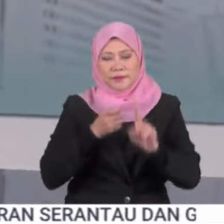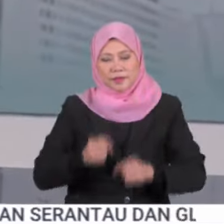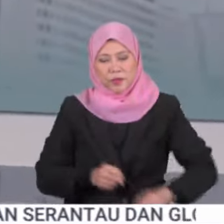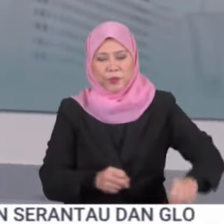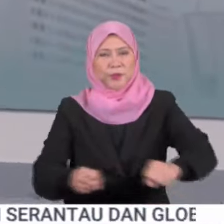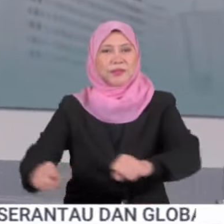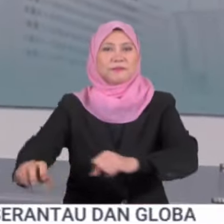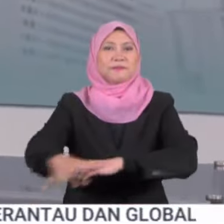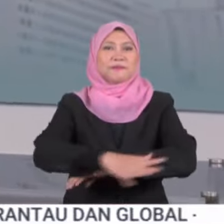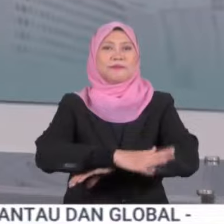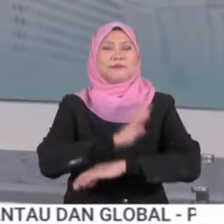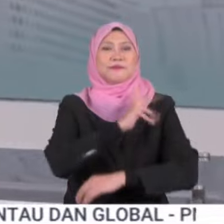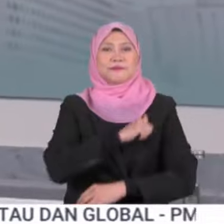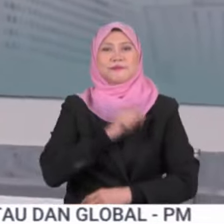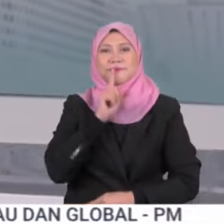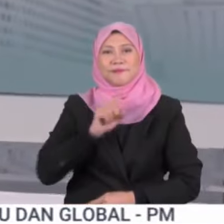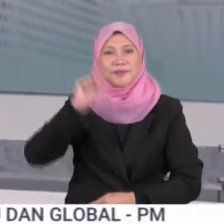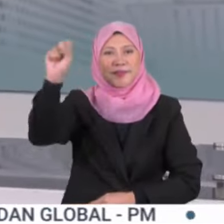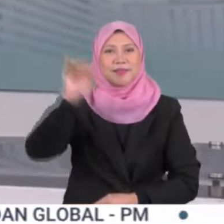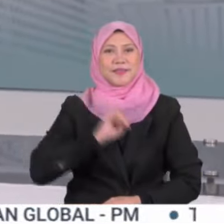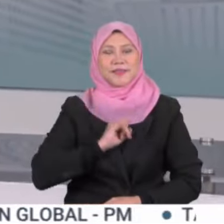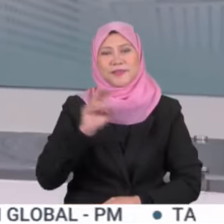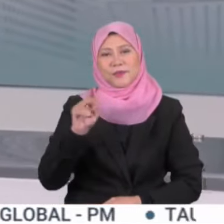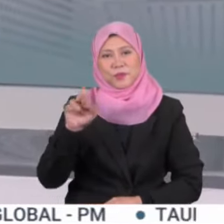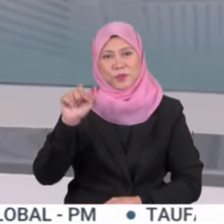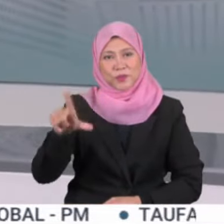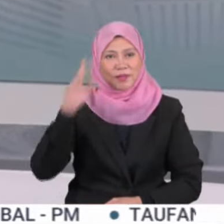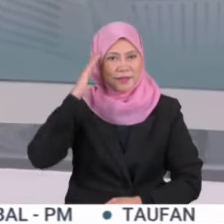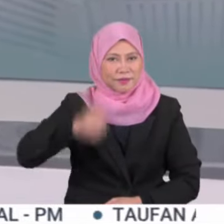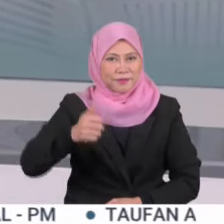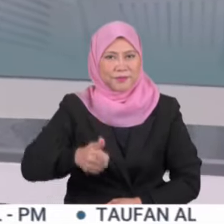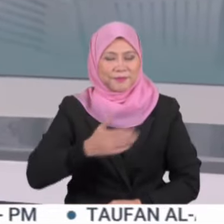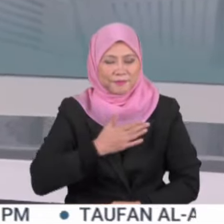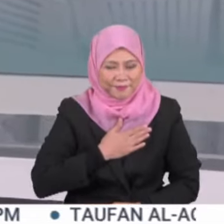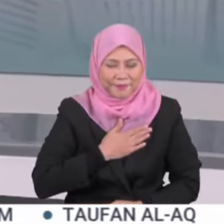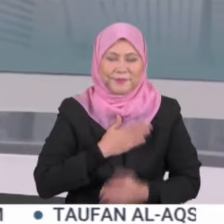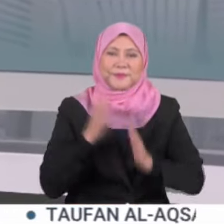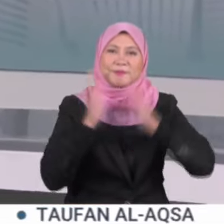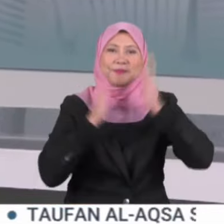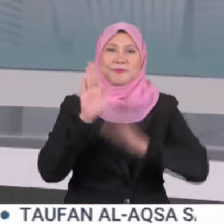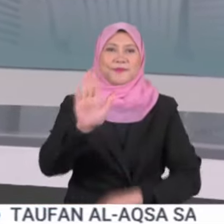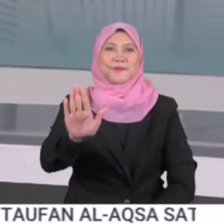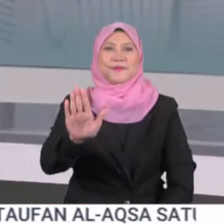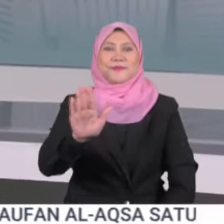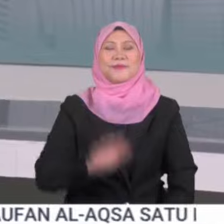Segara Palestin. Pasti Merdeka, saya Nurul Zahira Razi. Assalamualaikum, salam Malaysia Madani.